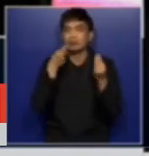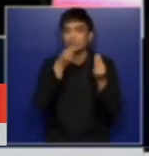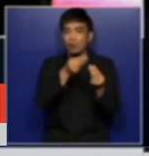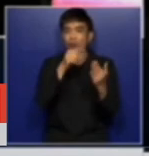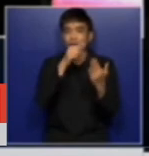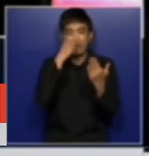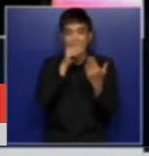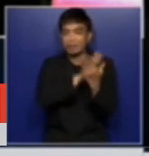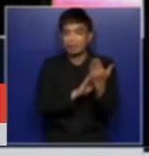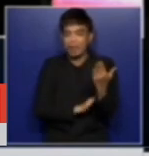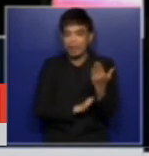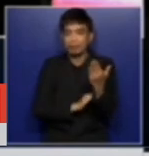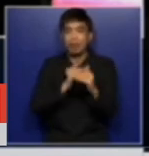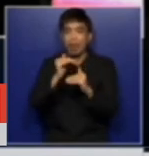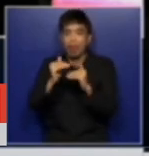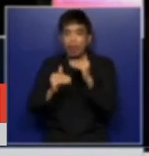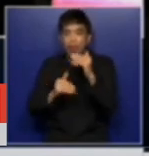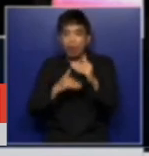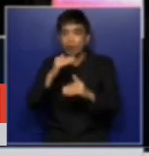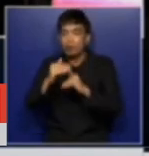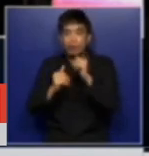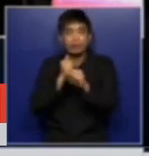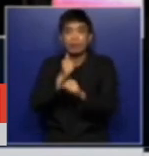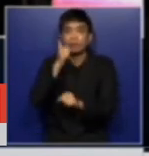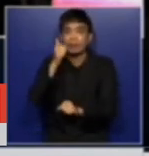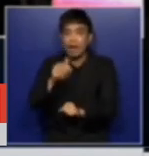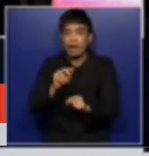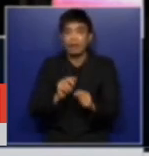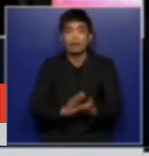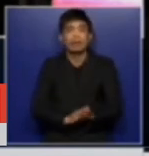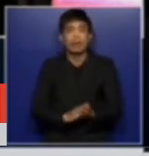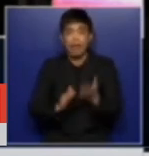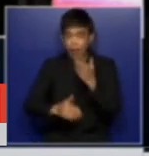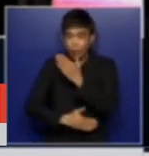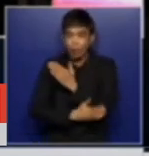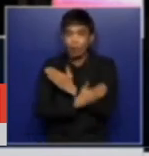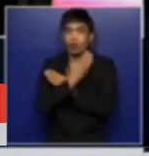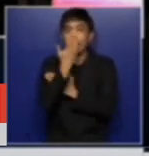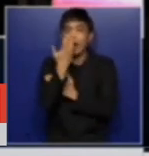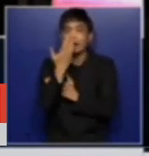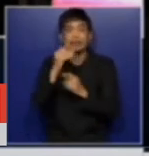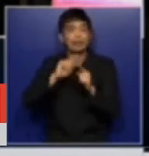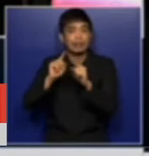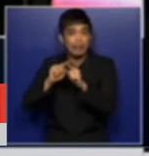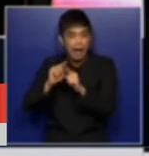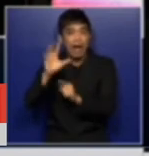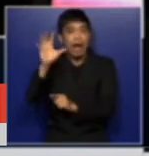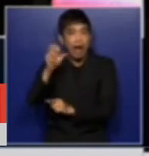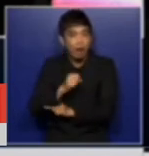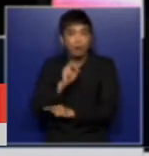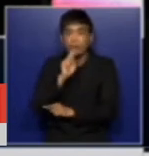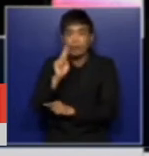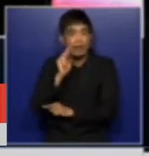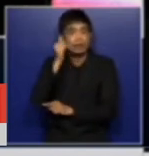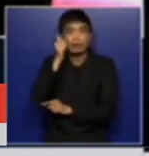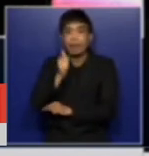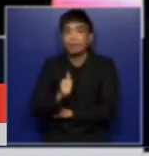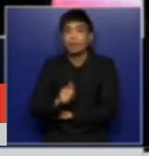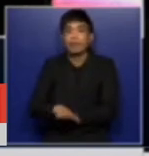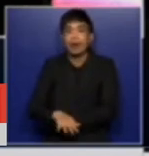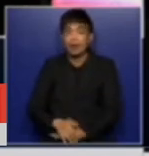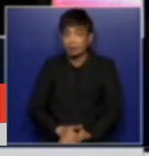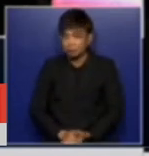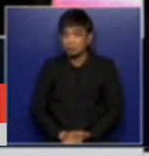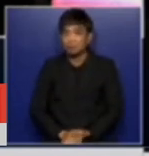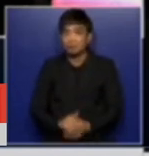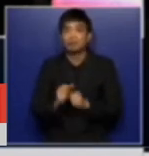และไม่สามารถที่จะไขว่คว้าโอกาสที่เอาวิกฤตที่เป็นโอกาสนี้มาได้งบประมาณ